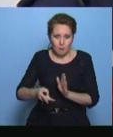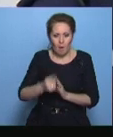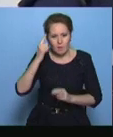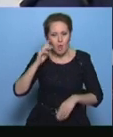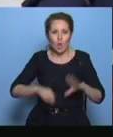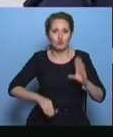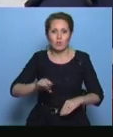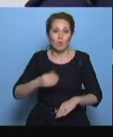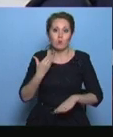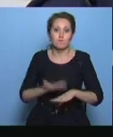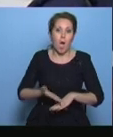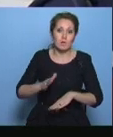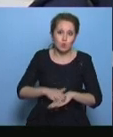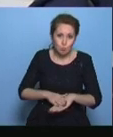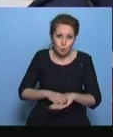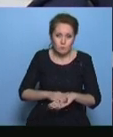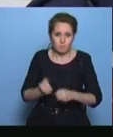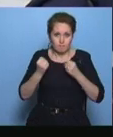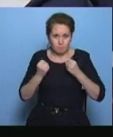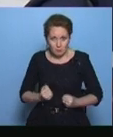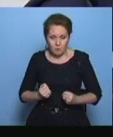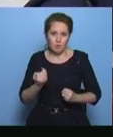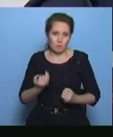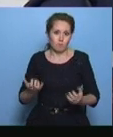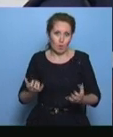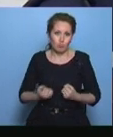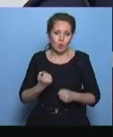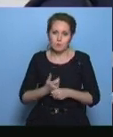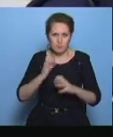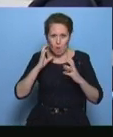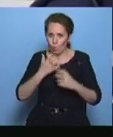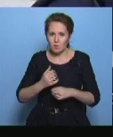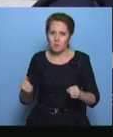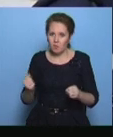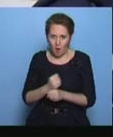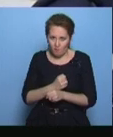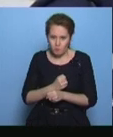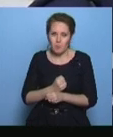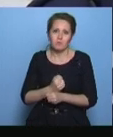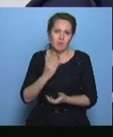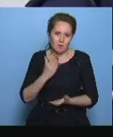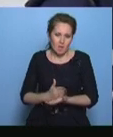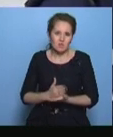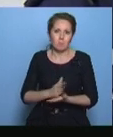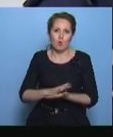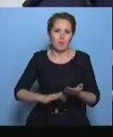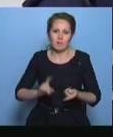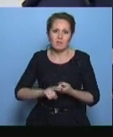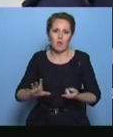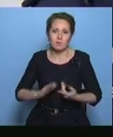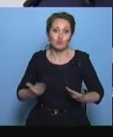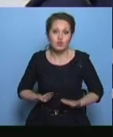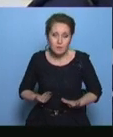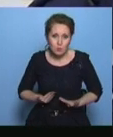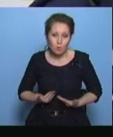рассчитывают массу и получают серьезные травмы. Есть даже последствия, не связанные с жизнью.